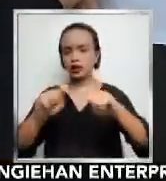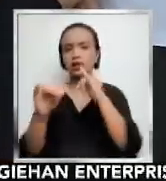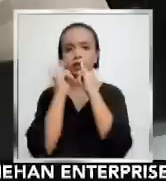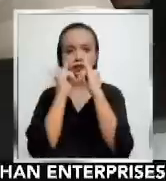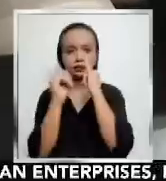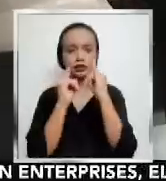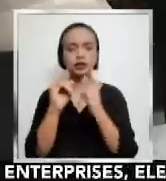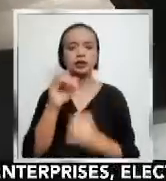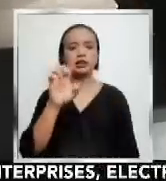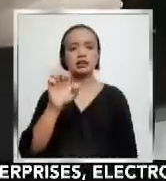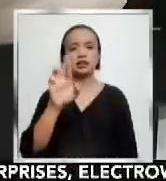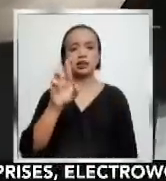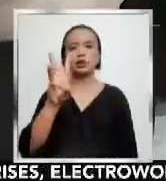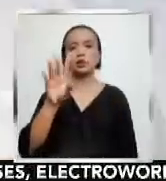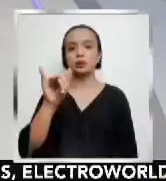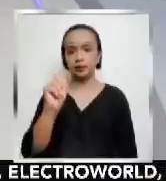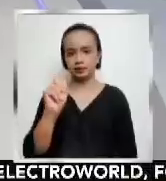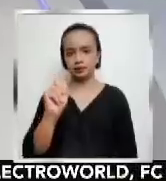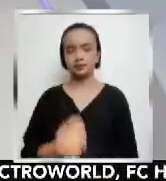kaugnay nito.